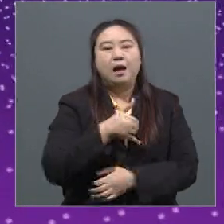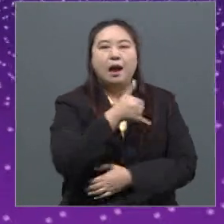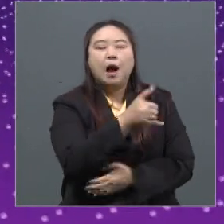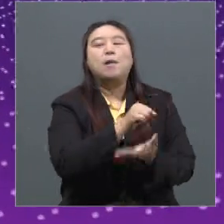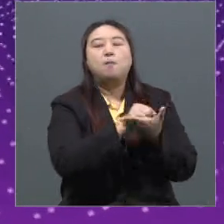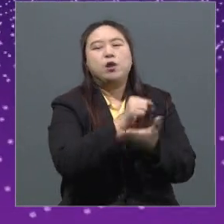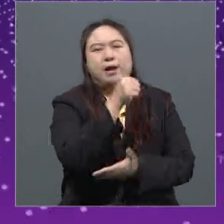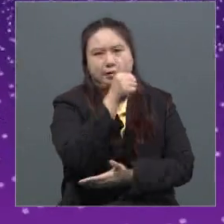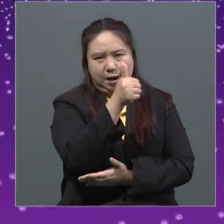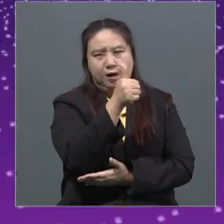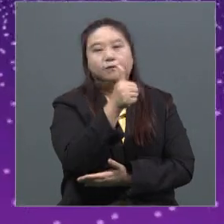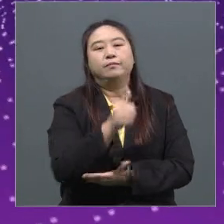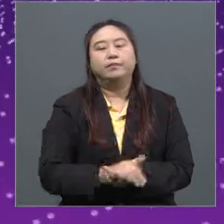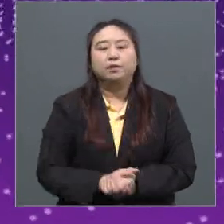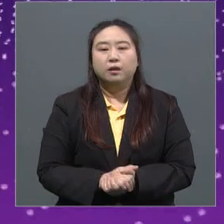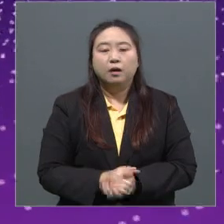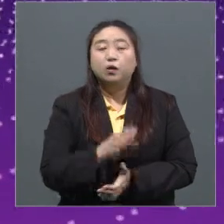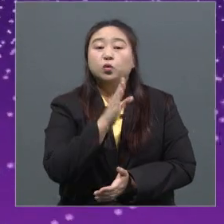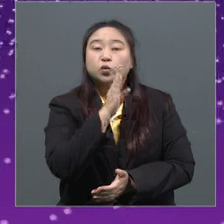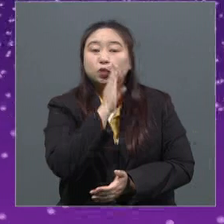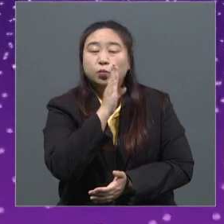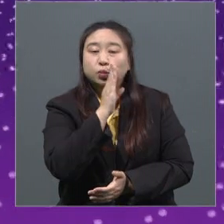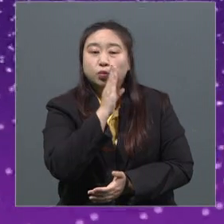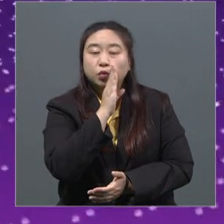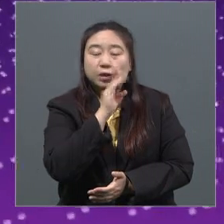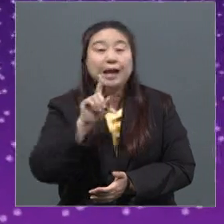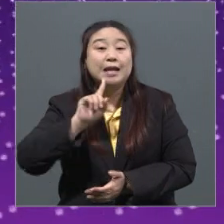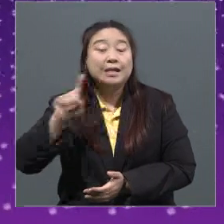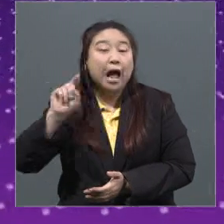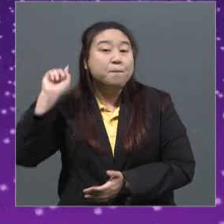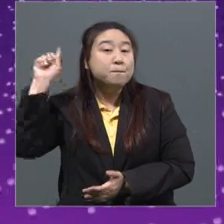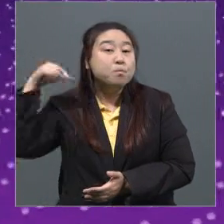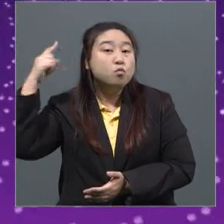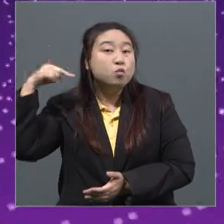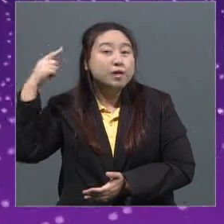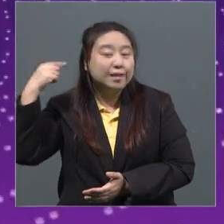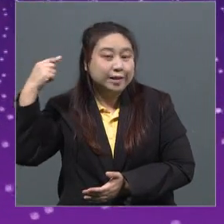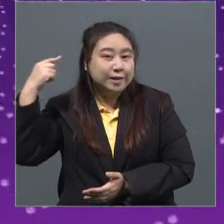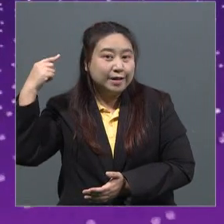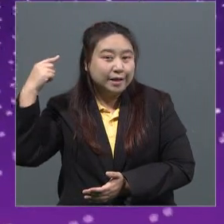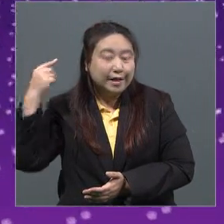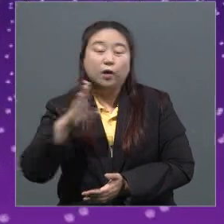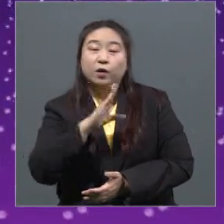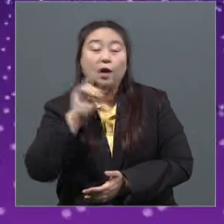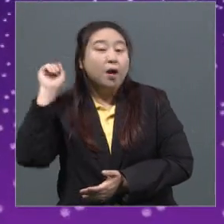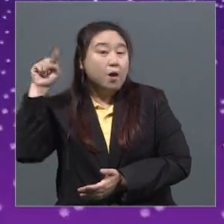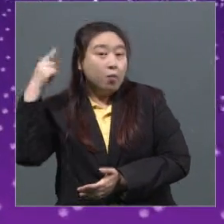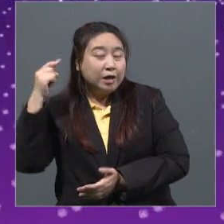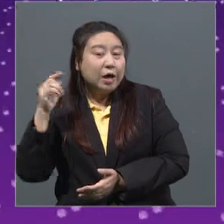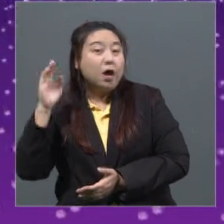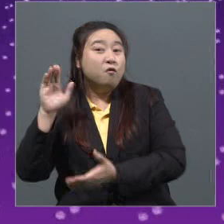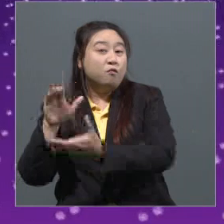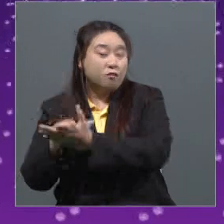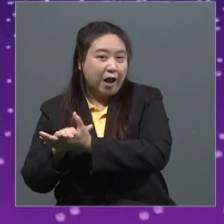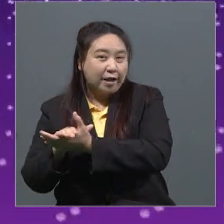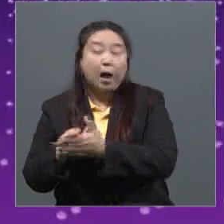ริการได้โดยตรงแต่ถ้าไปถามคุณภัญญาหลายบ้านบอกด้วยกันนะโดยตรงเลยบอกว่าถ้าเกิดว่าจะแนะนำให้คุณสามีหรือคนใกล้ตัวเนี่ย